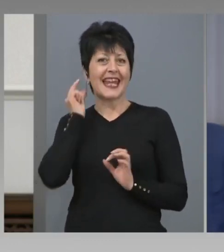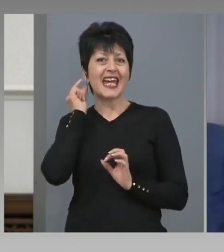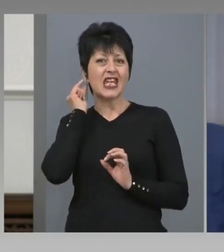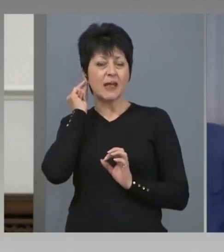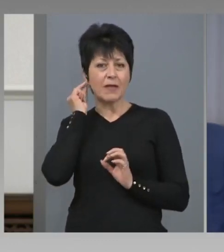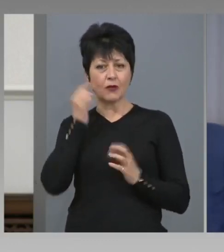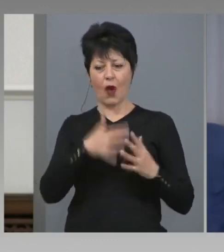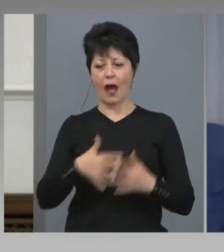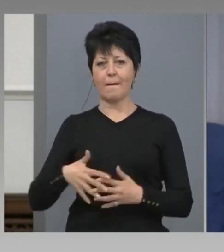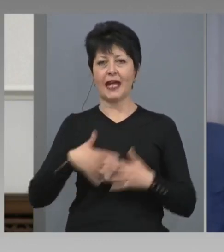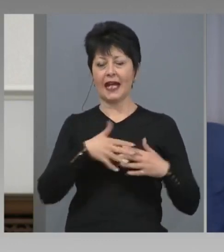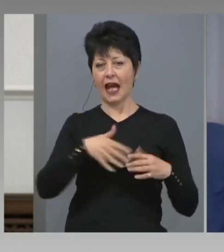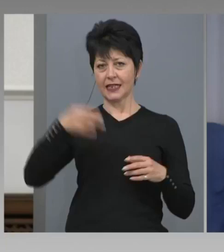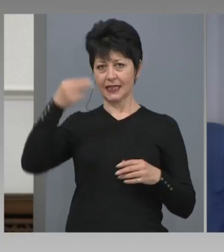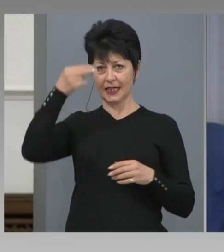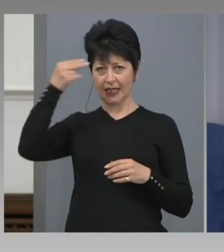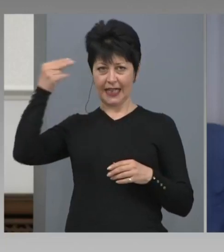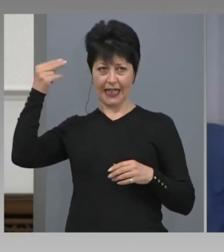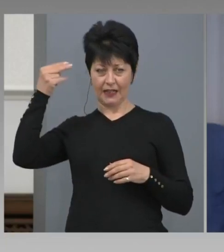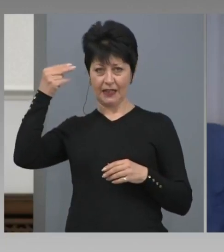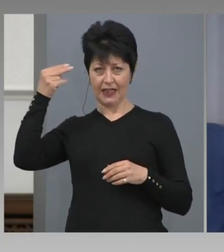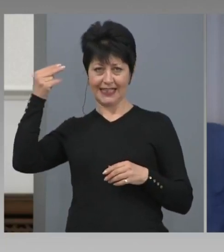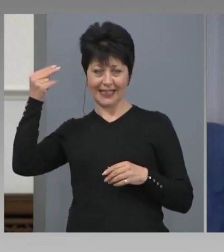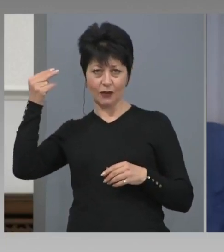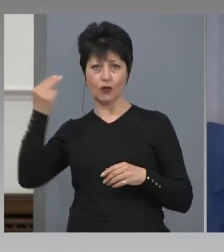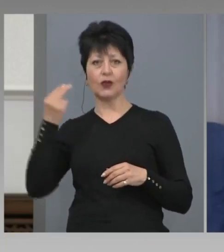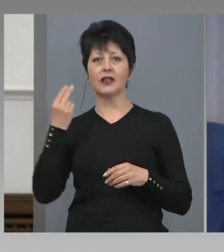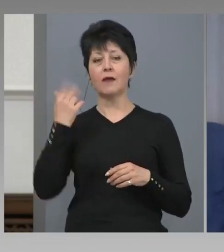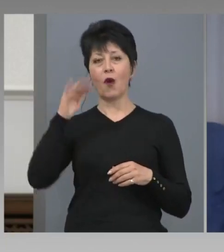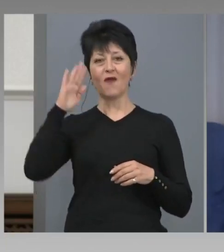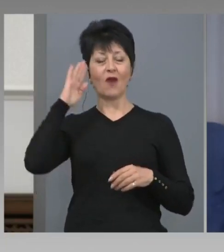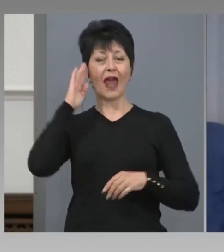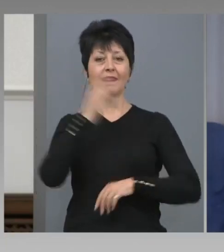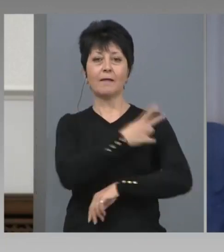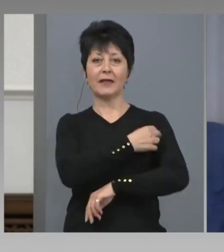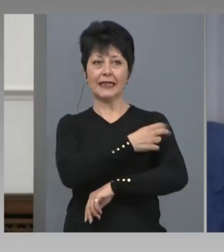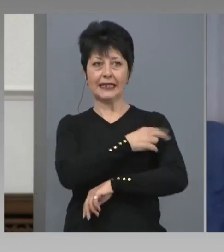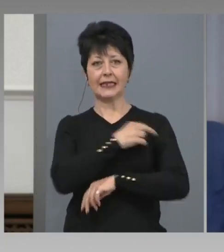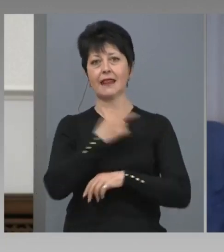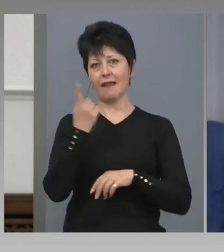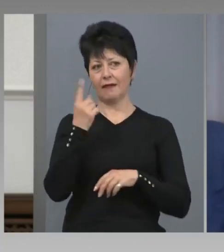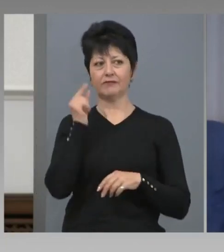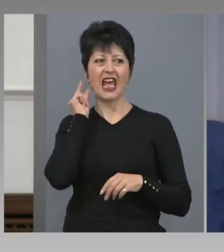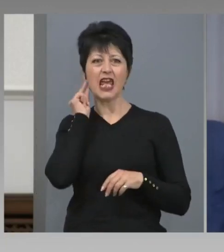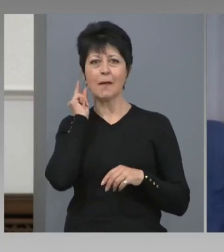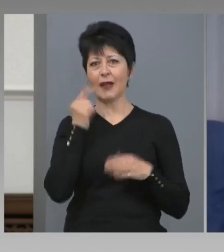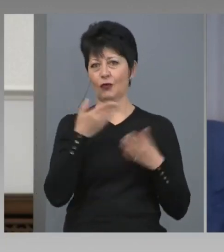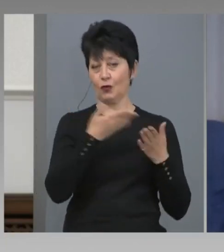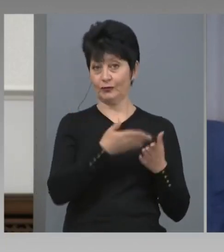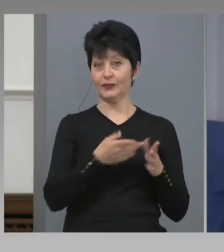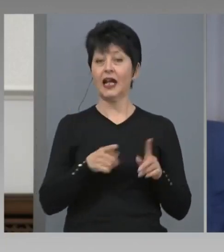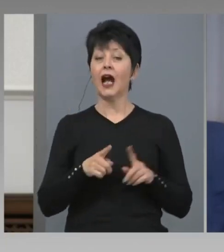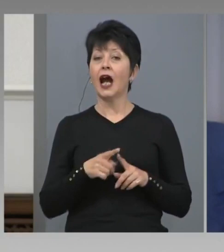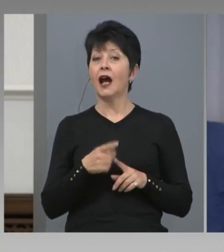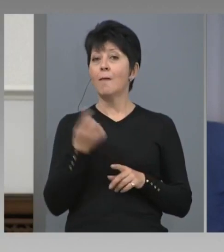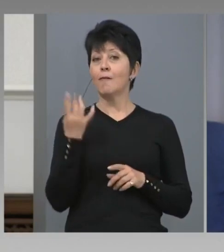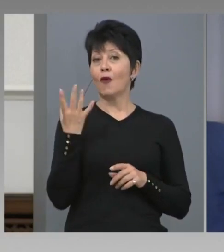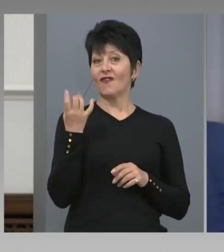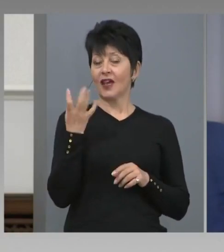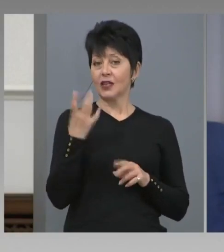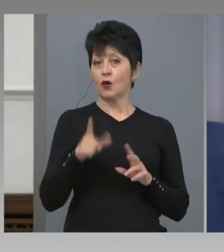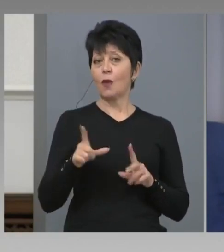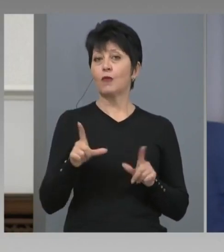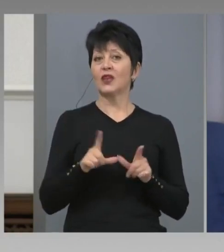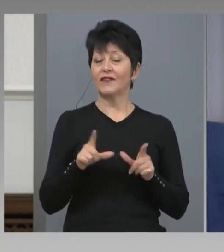Американския институт, експериментален по военна медицина, носи неговото име. Та професор Мутафчийски е доктор на